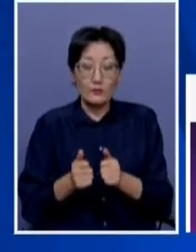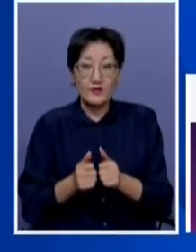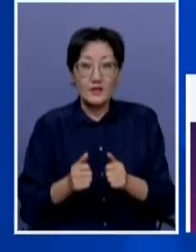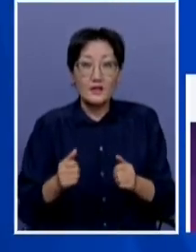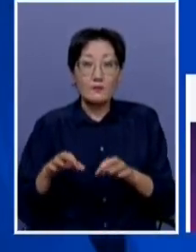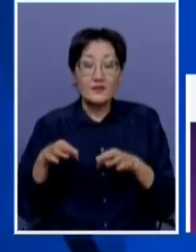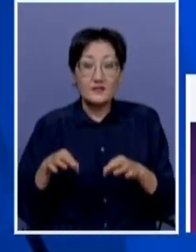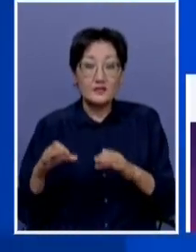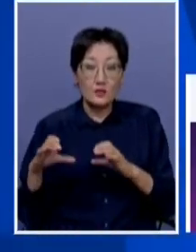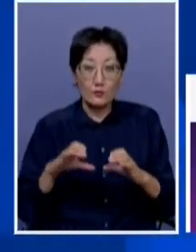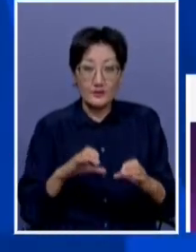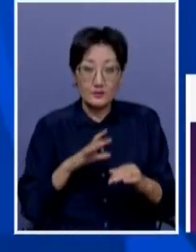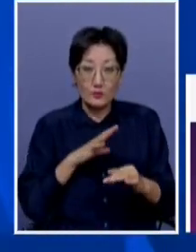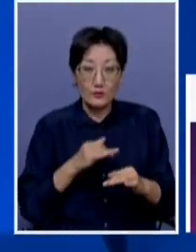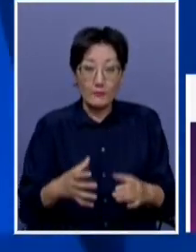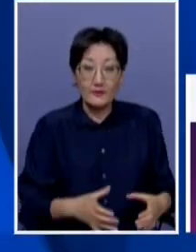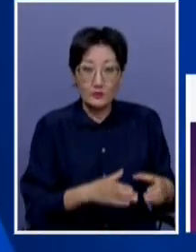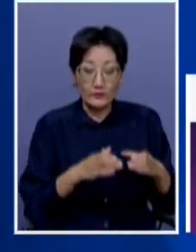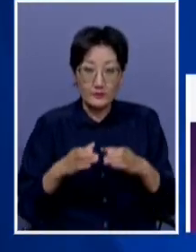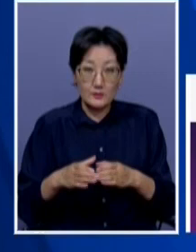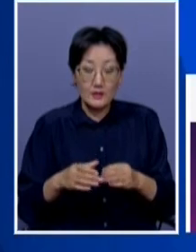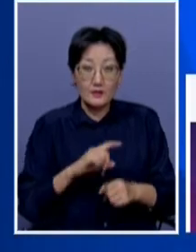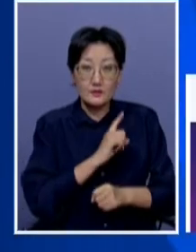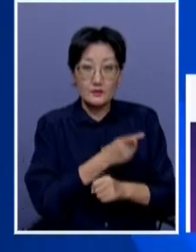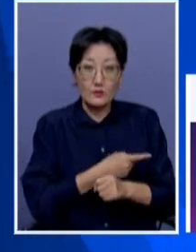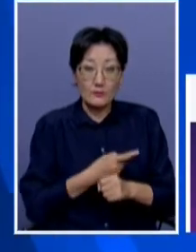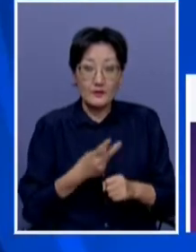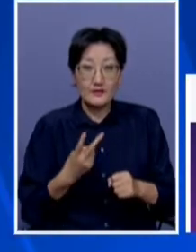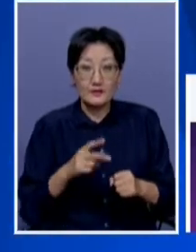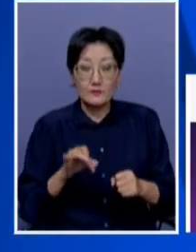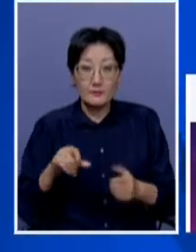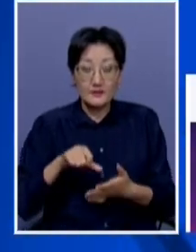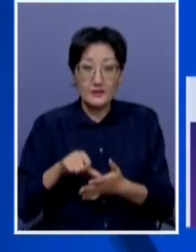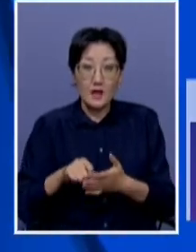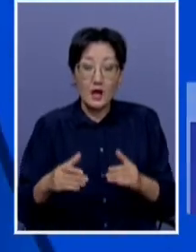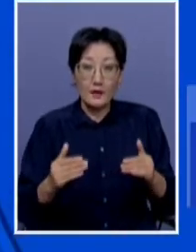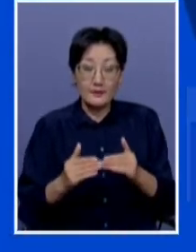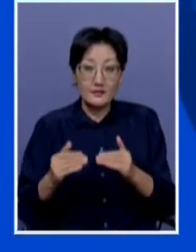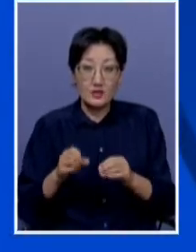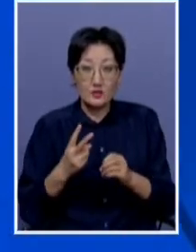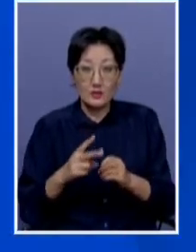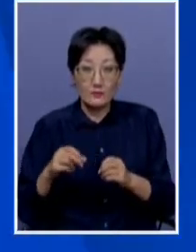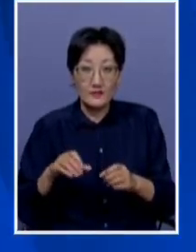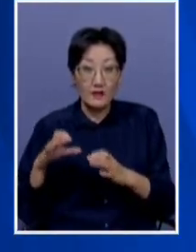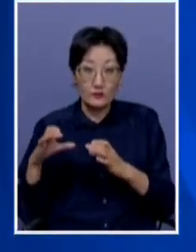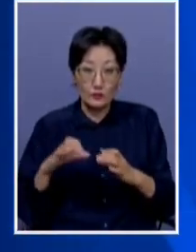автобусов так в ходе эвакуации было эвакуировано силами есть пути два и представителями объекта 13 автобусов